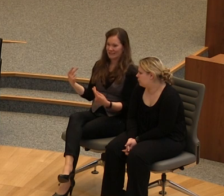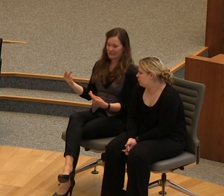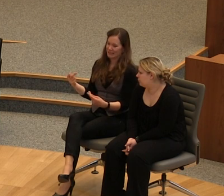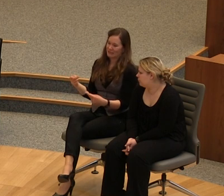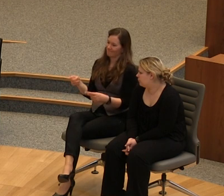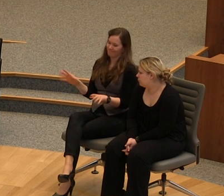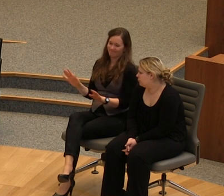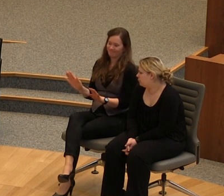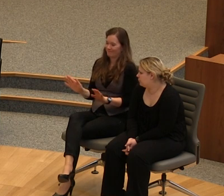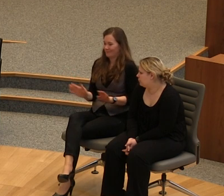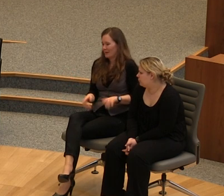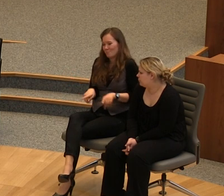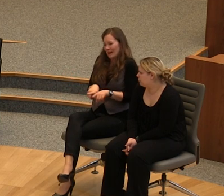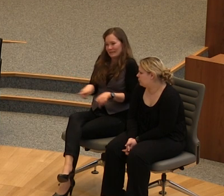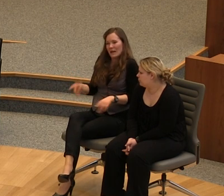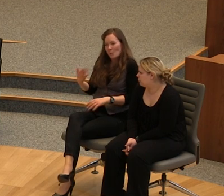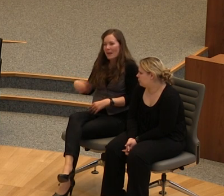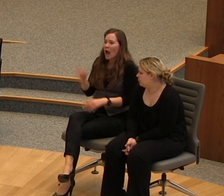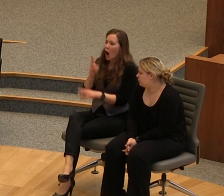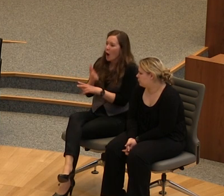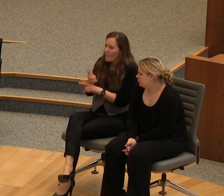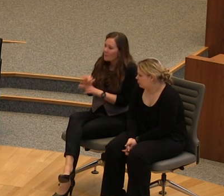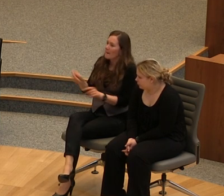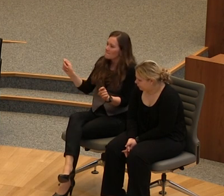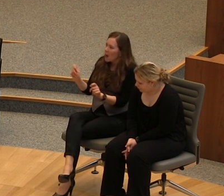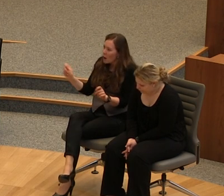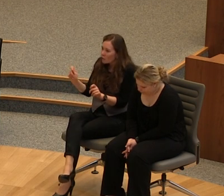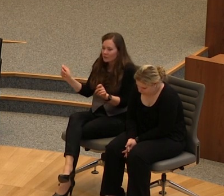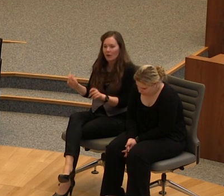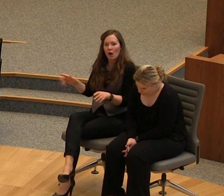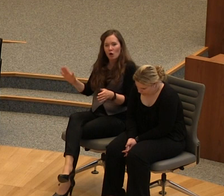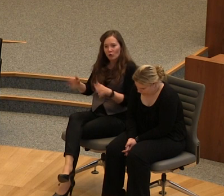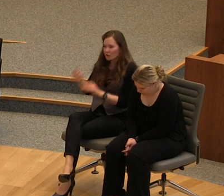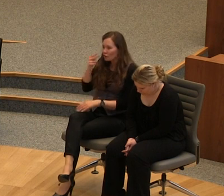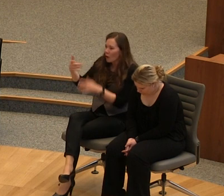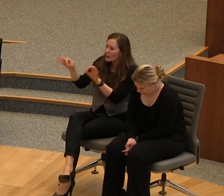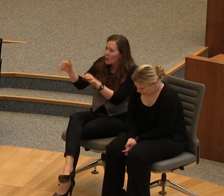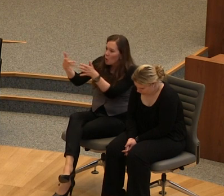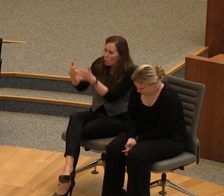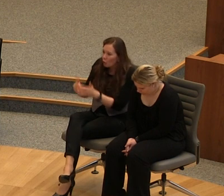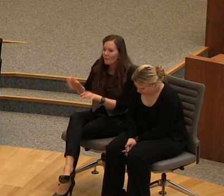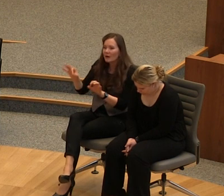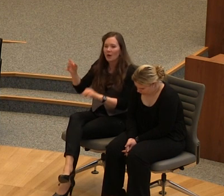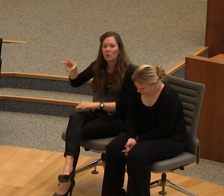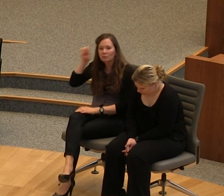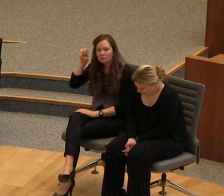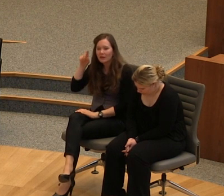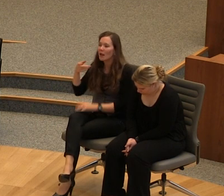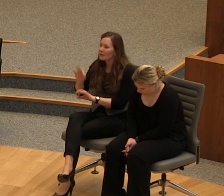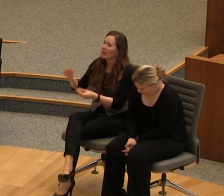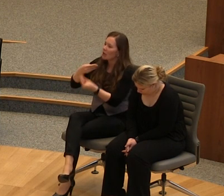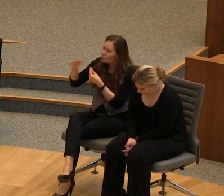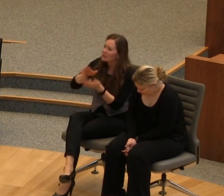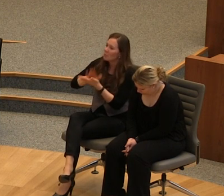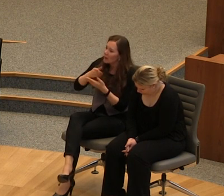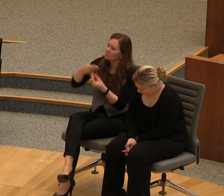bisschen verabschieden, öfter mal wieder innehalten, nochmal genauer hinschauen, hinhören, immer im Gespräch